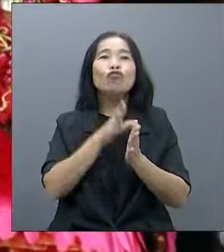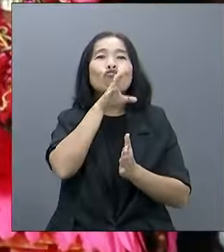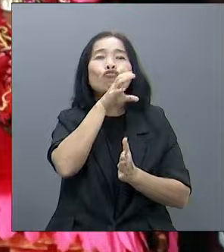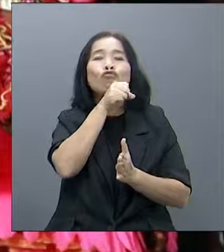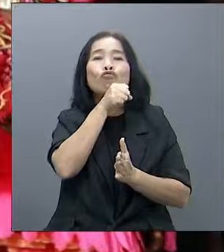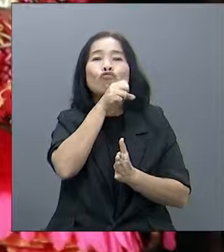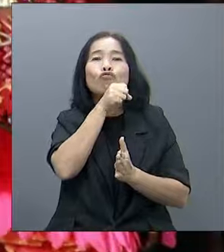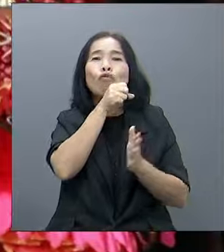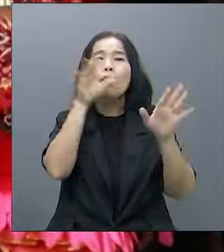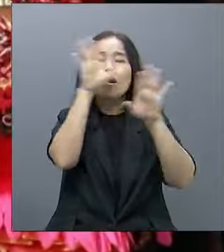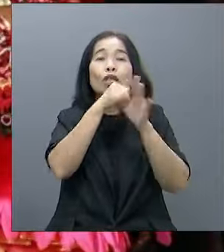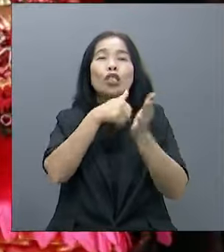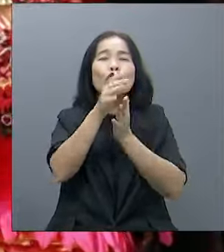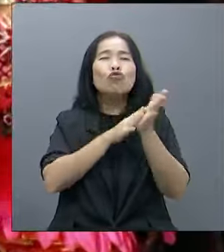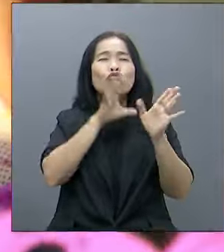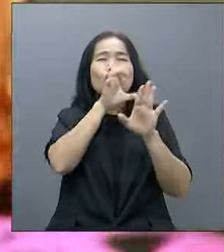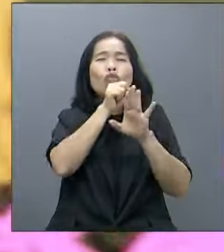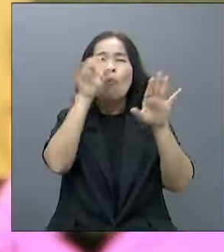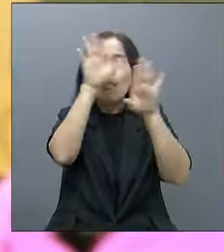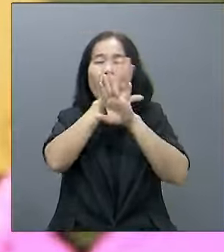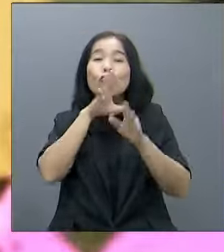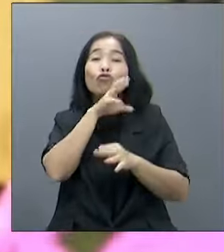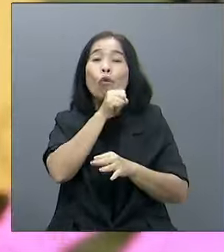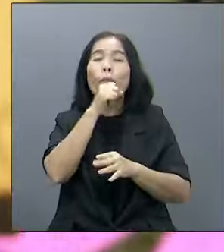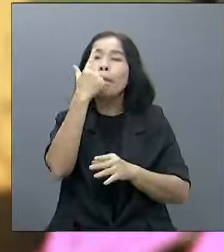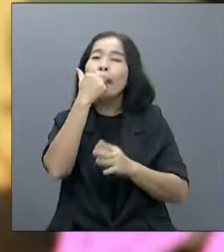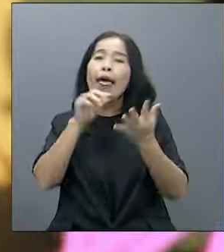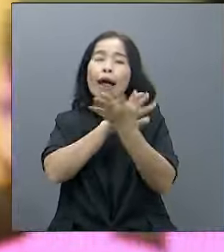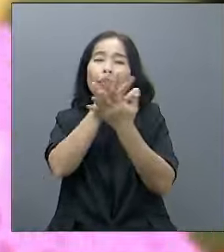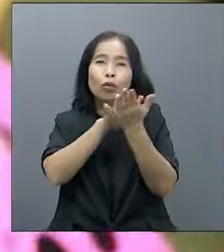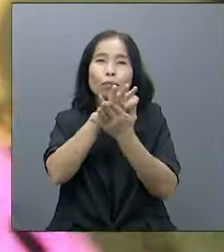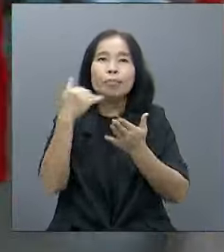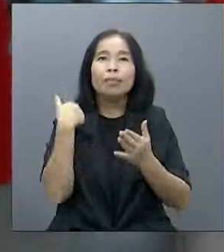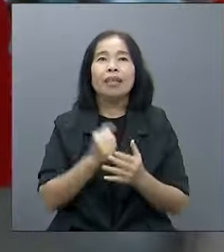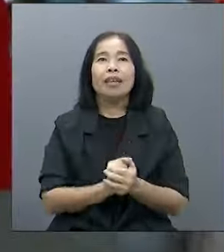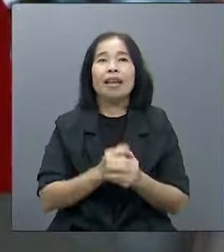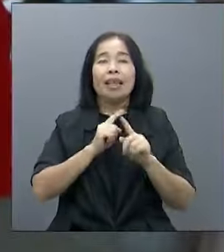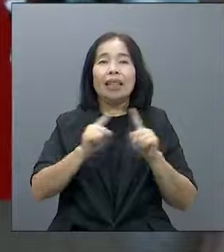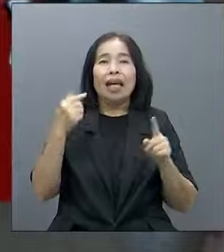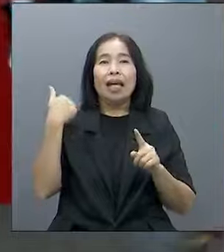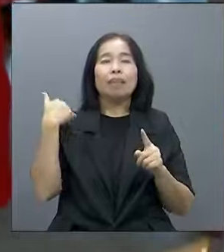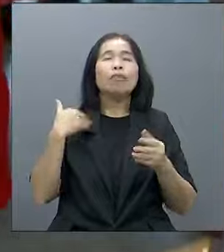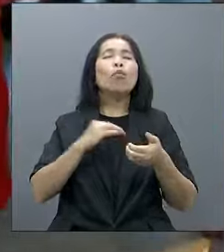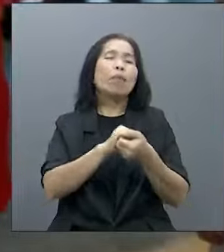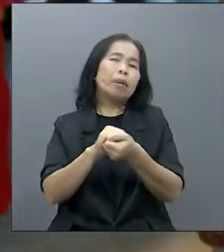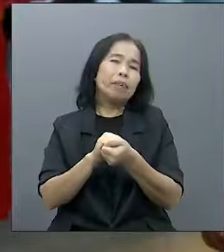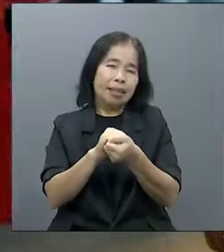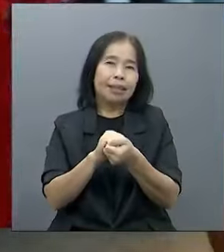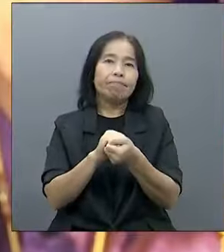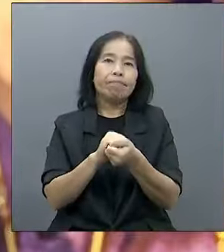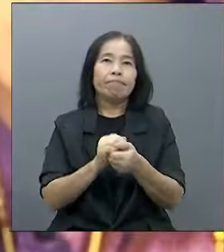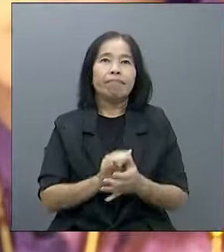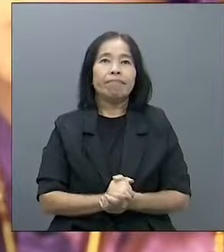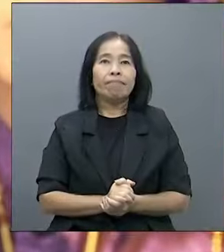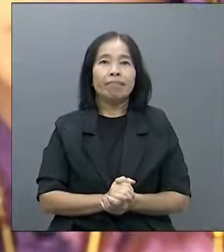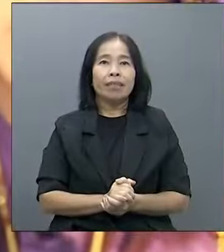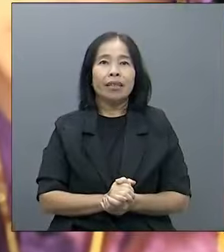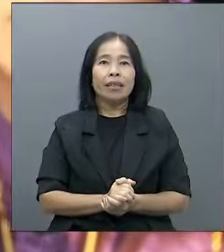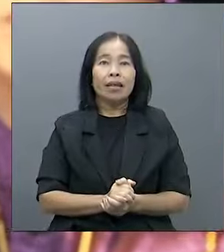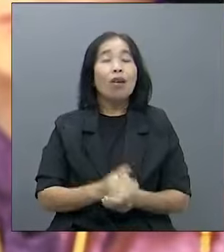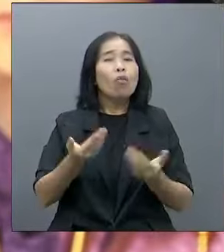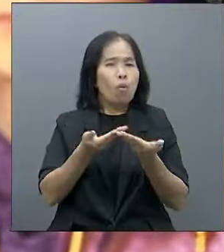ไม่ใช่สีส้มอีกต่อไปนะคะมันจะมีหลากหลายเฉดสีแต่ว่าใดๆแล้วแต่ความสามัคคีที่เราเห็นเนาะนี่อย่างน้อยนี่ต้องบอกว่า